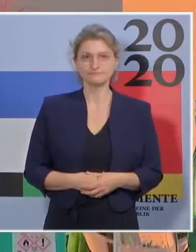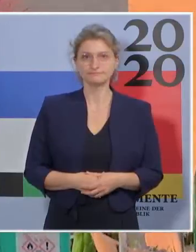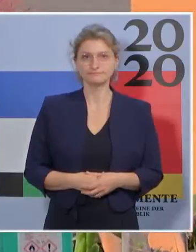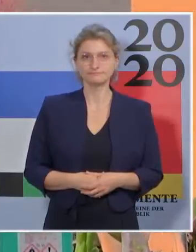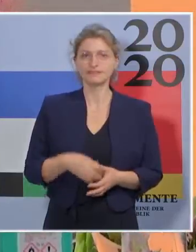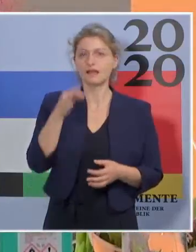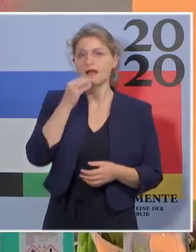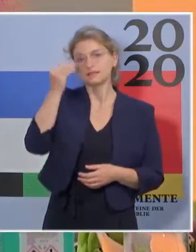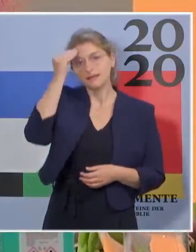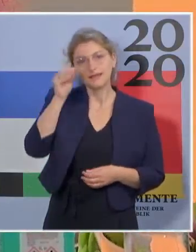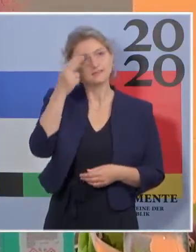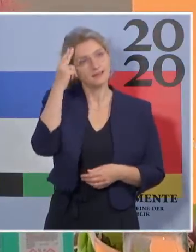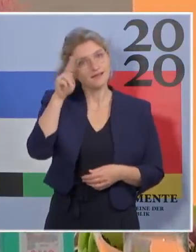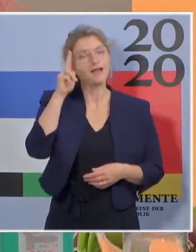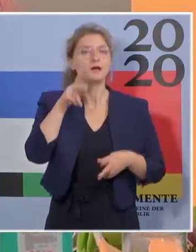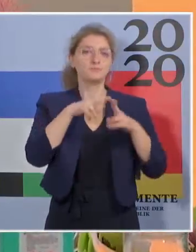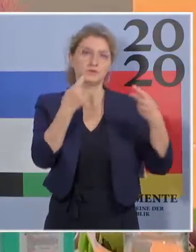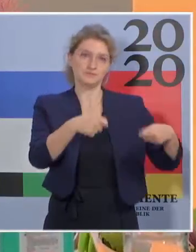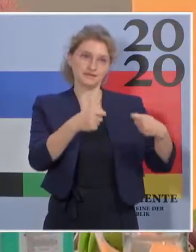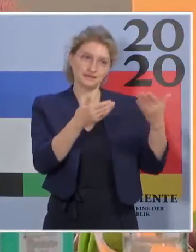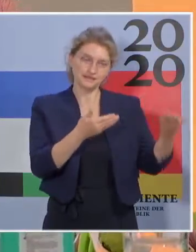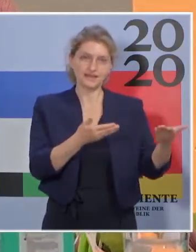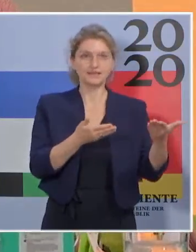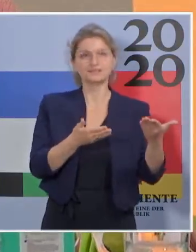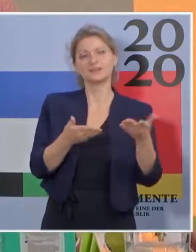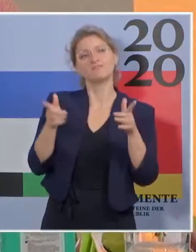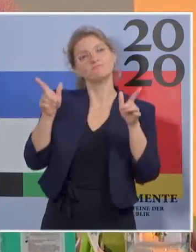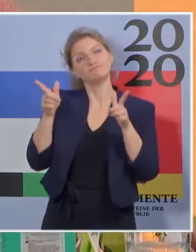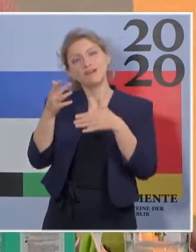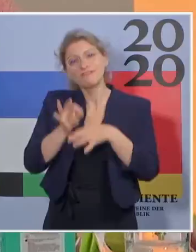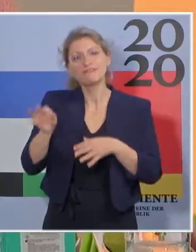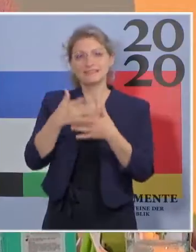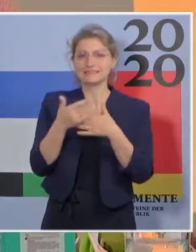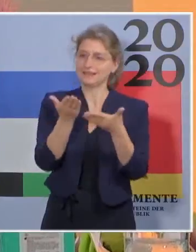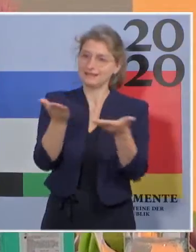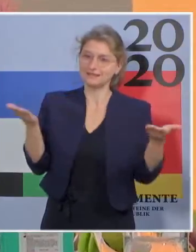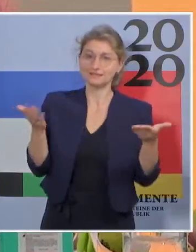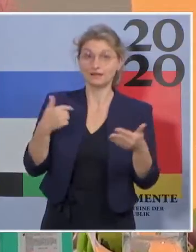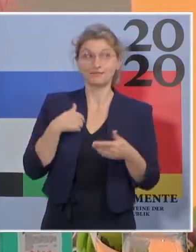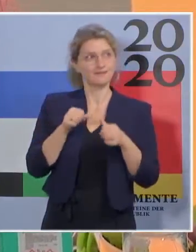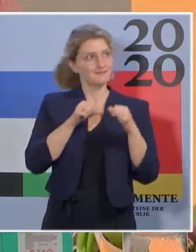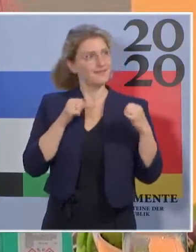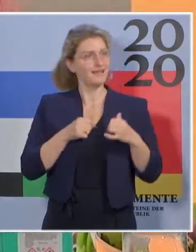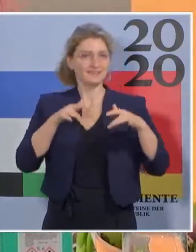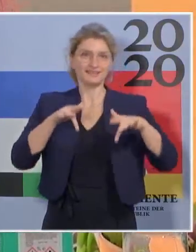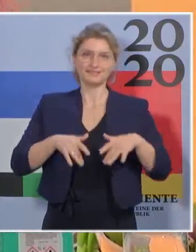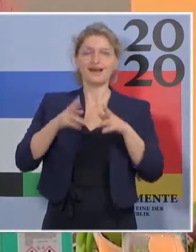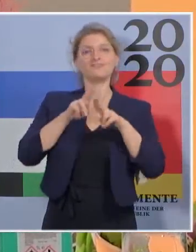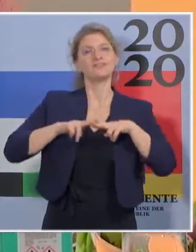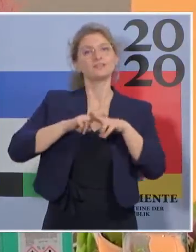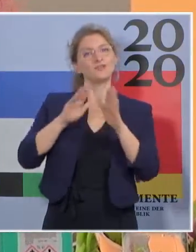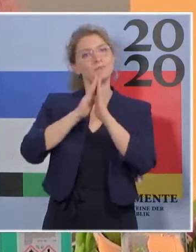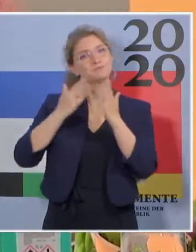Sehr geehrter Herr Bundespräsident, sehr geehrte Festgäste, ich darf Sie herzlich hier in der Nationalbibliothek zum